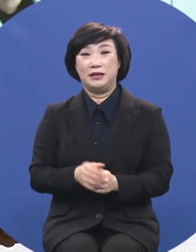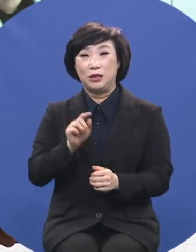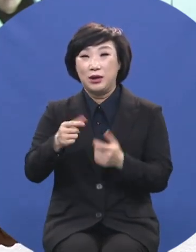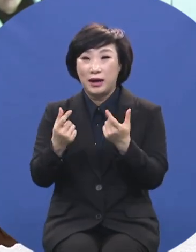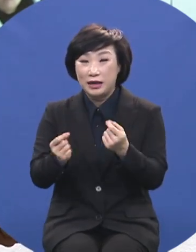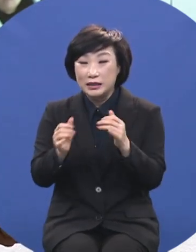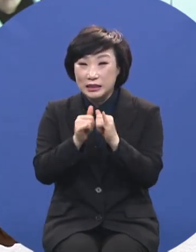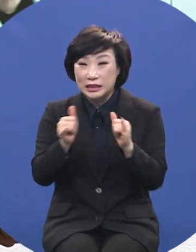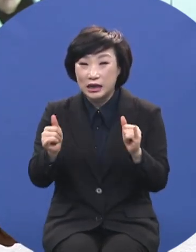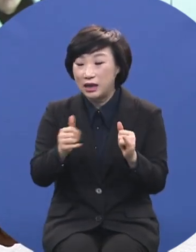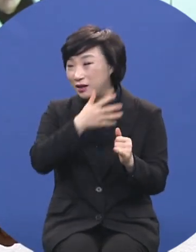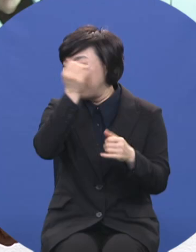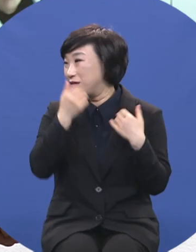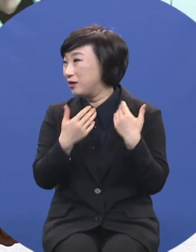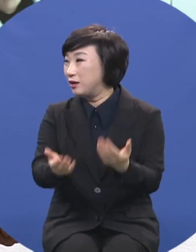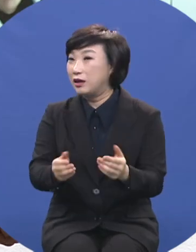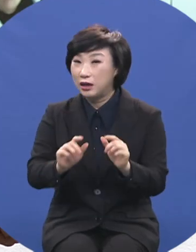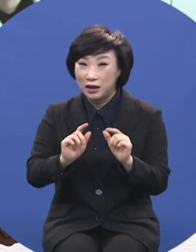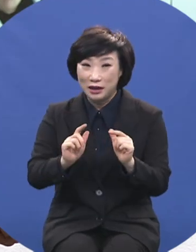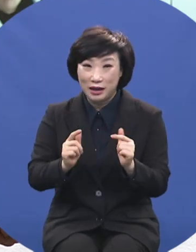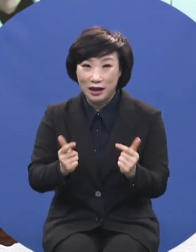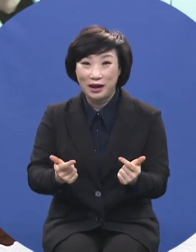이런 인간을 내던지지 않고